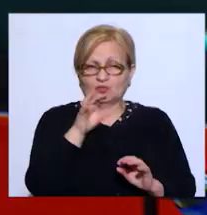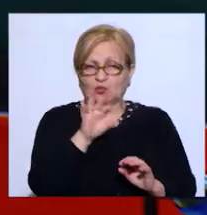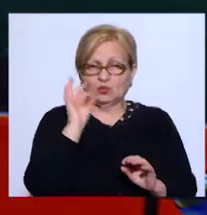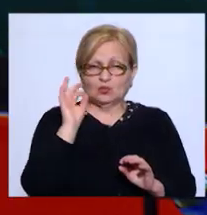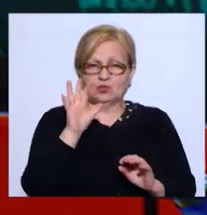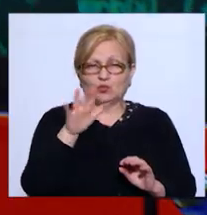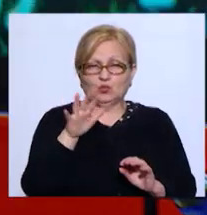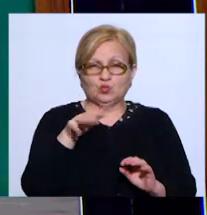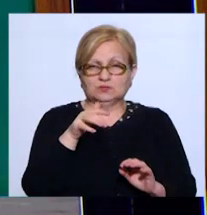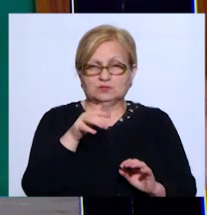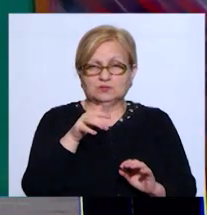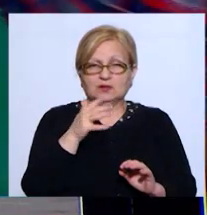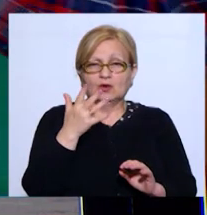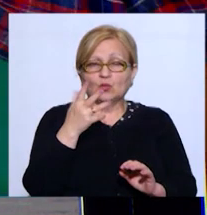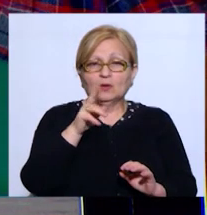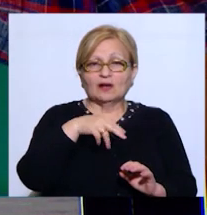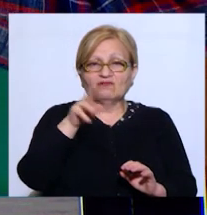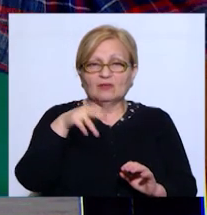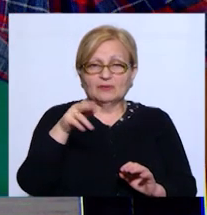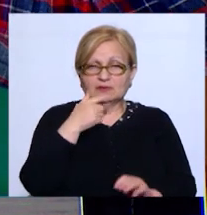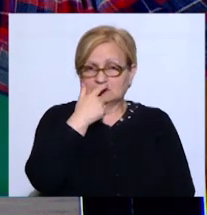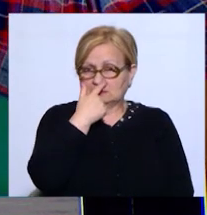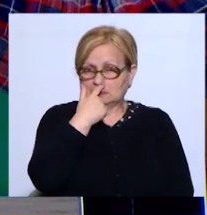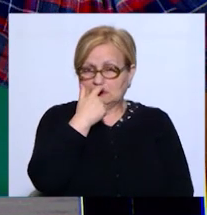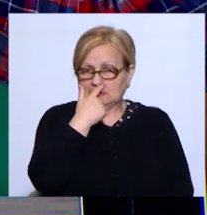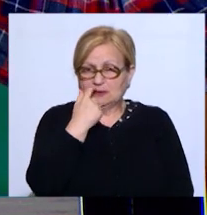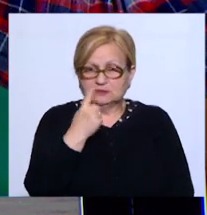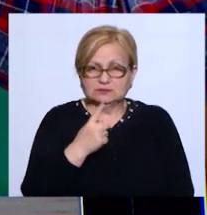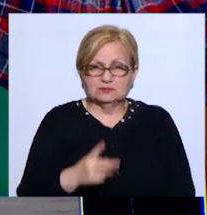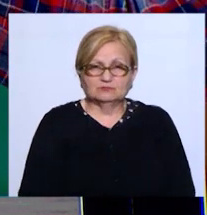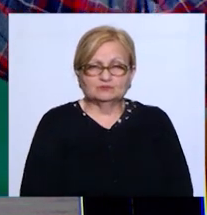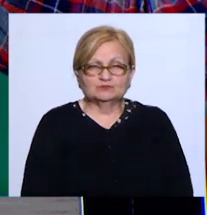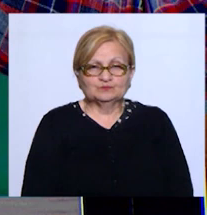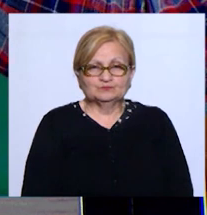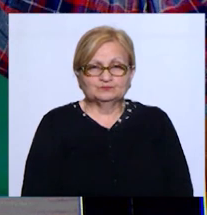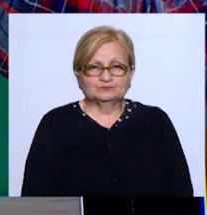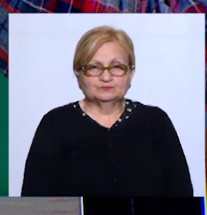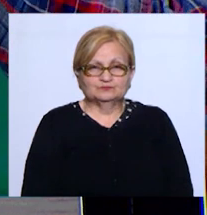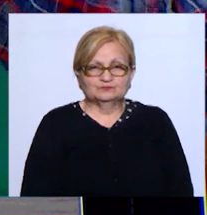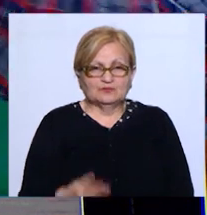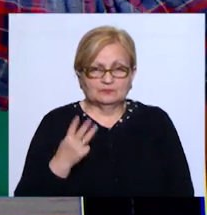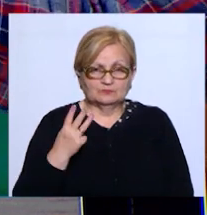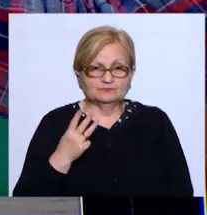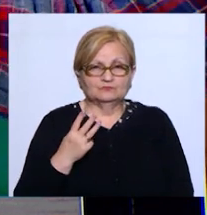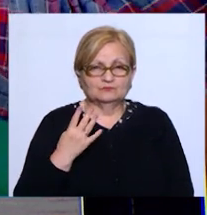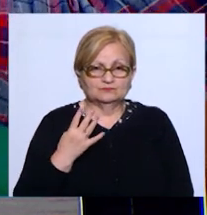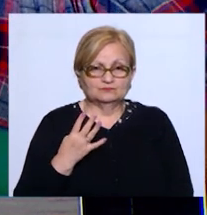გავაფერადო 5 ნაწილი. 1 2